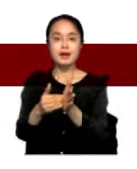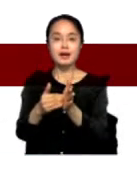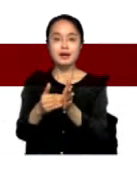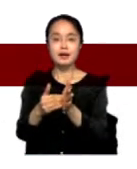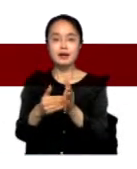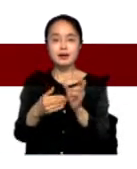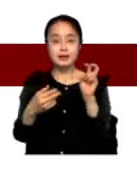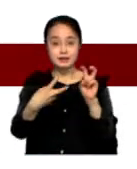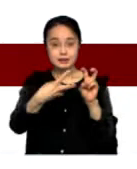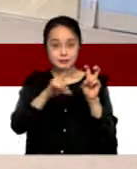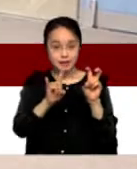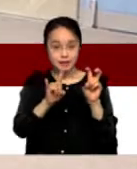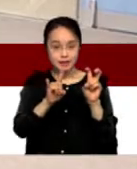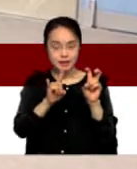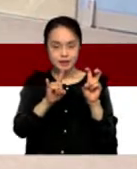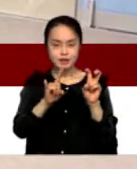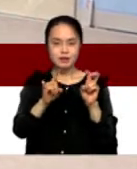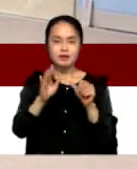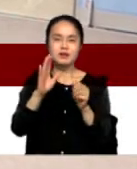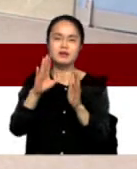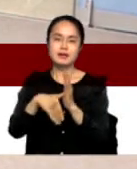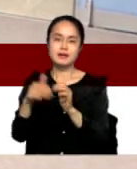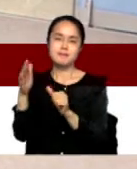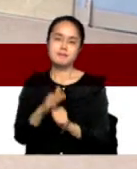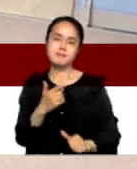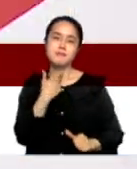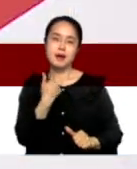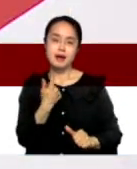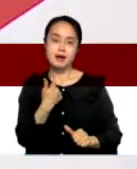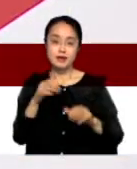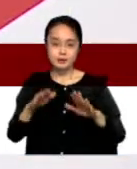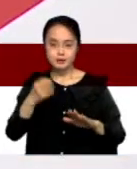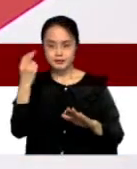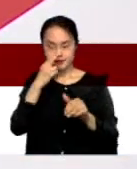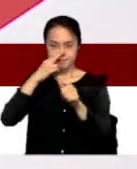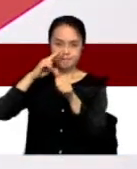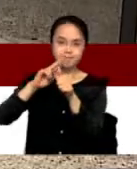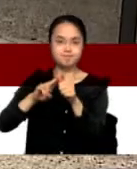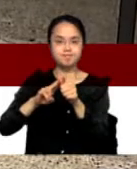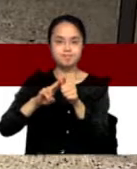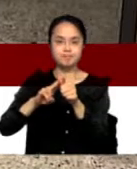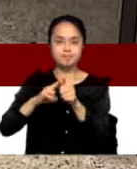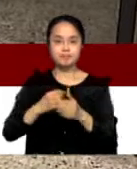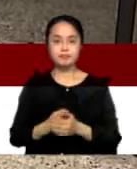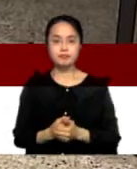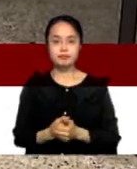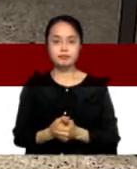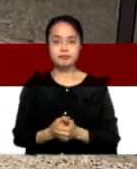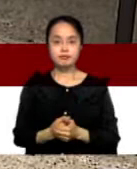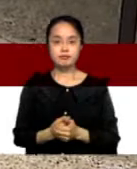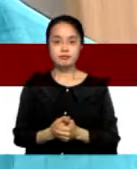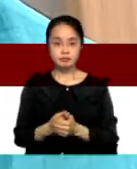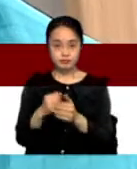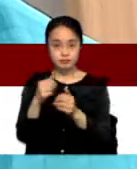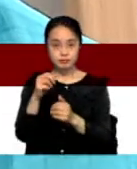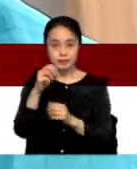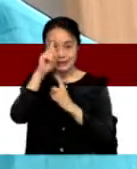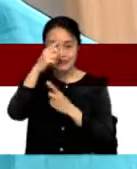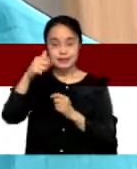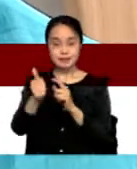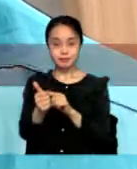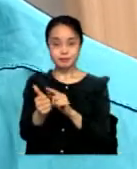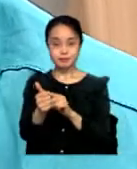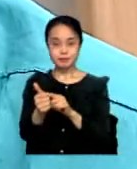총선에서 분 폐한 경험을 타산지석 삼아 보궐선거에 선 승리를 다짐하고 있습니다 이준석 예비후보는 지역